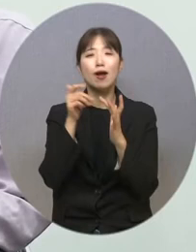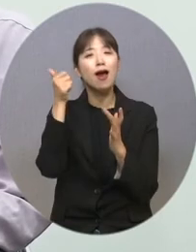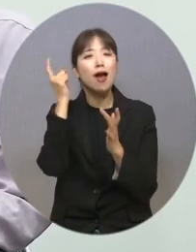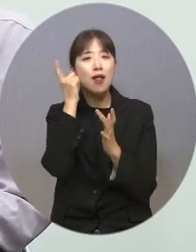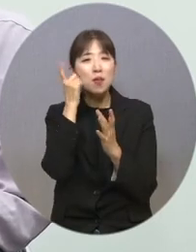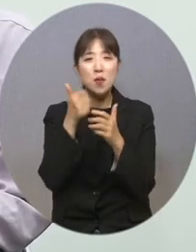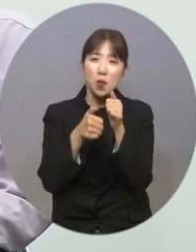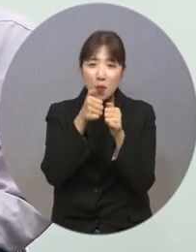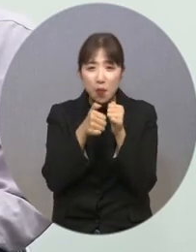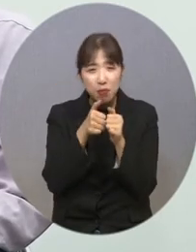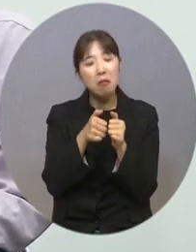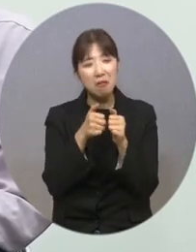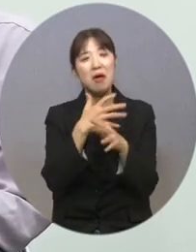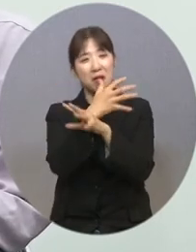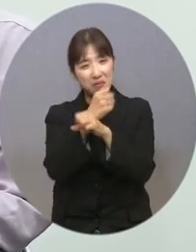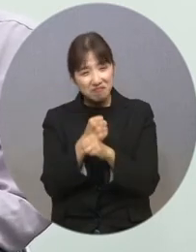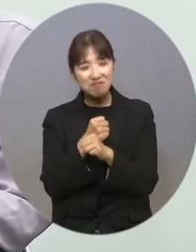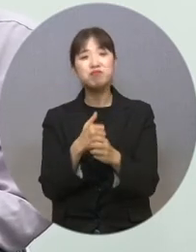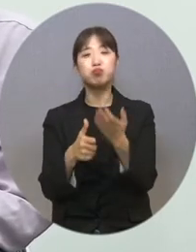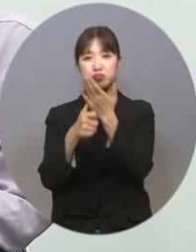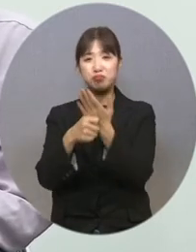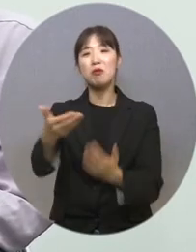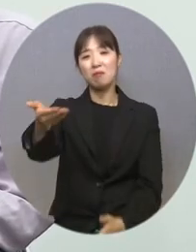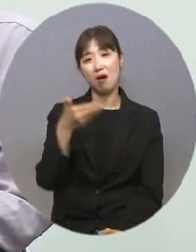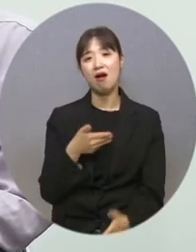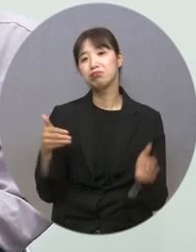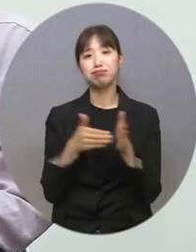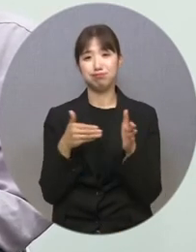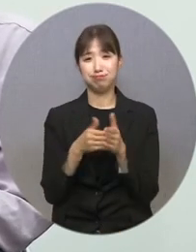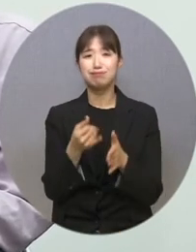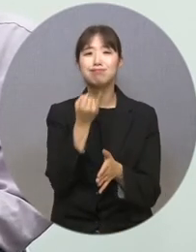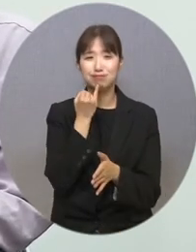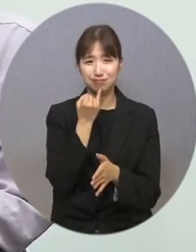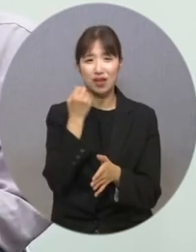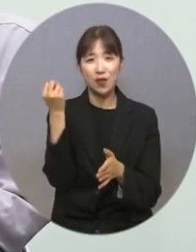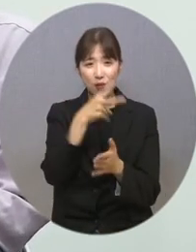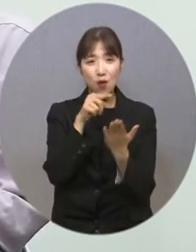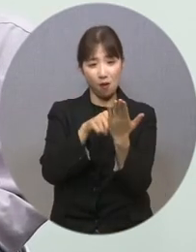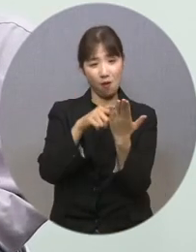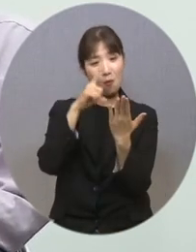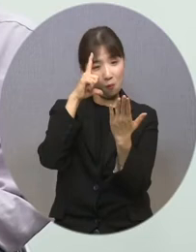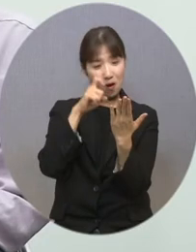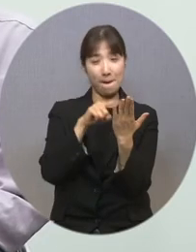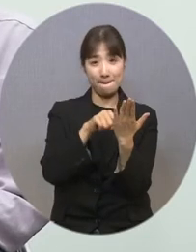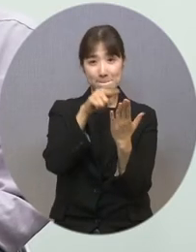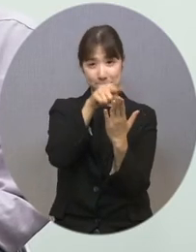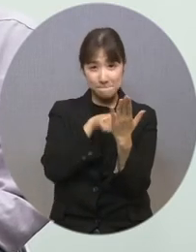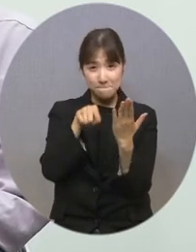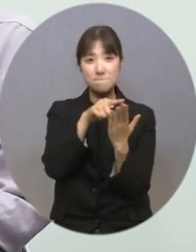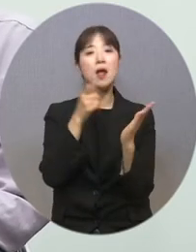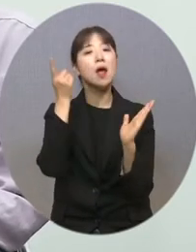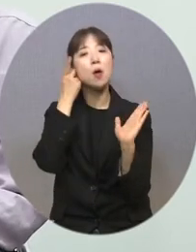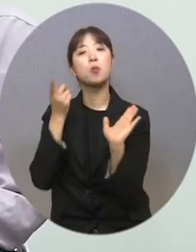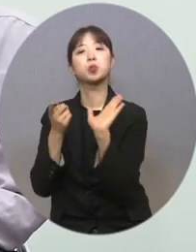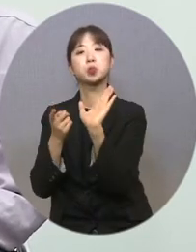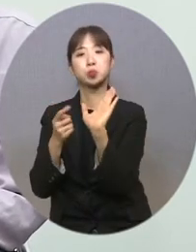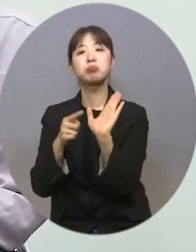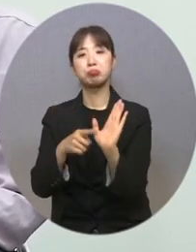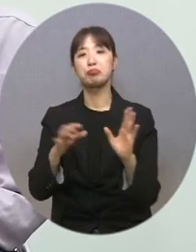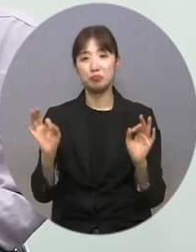으로 매매를 해서 티켓을 받으면 끝이에요 아니면 그 화면을 핸드폰으로 보여주면 끝이고